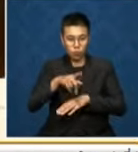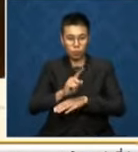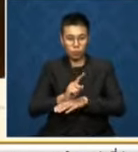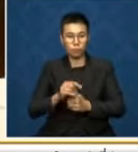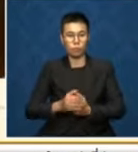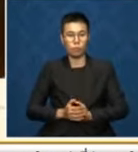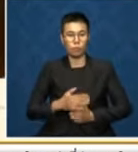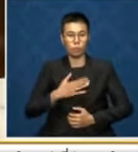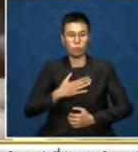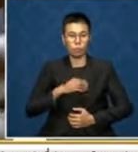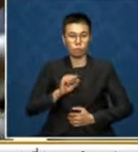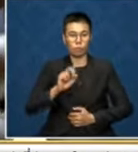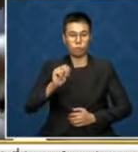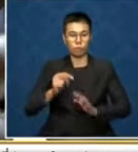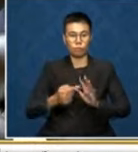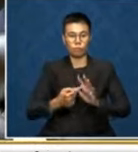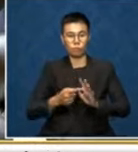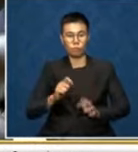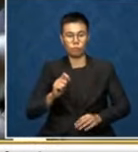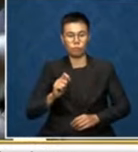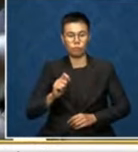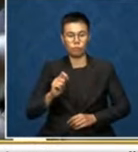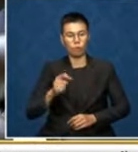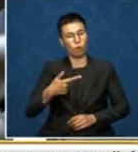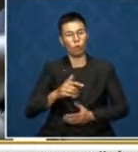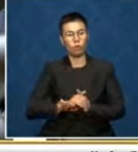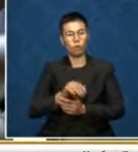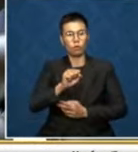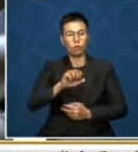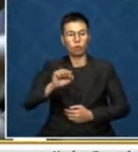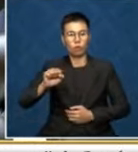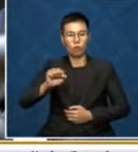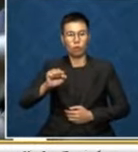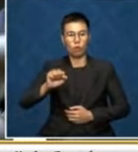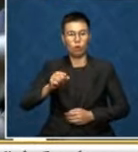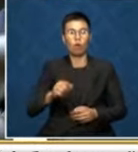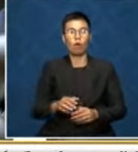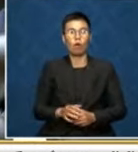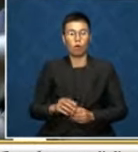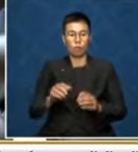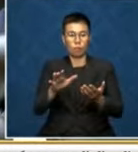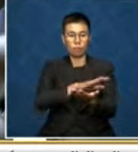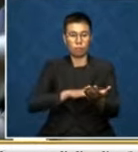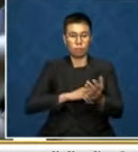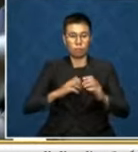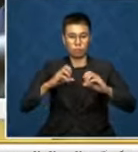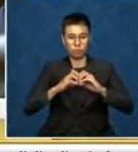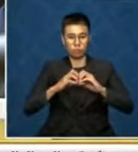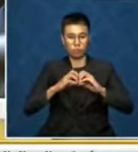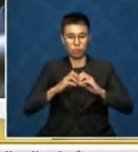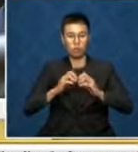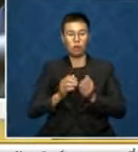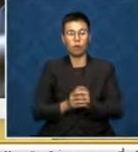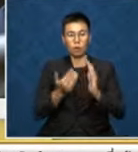กระผมสนองเทพอักษรนรงค์สมาชิกสภาผู้แทนราษฎรพรรคภูมิใจไทยเขตเลือกตั้งที่1จังหวัดบุรีรัม